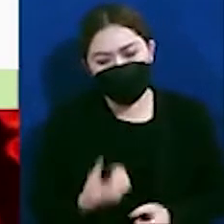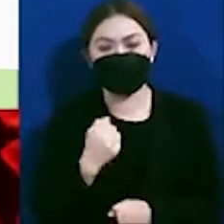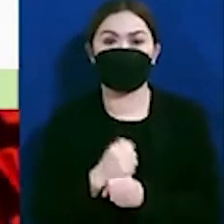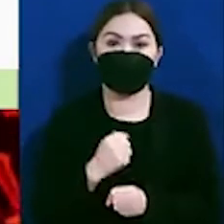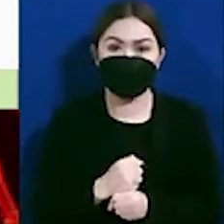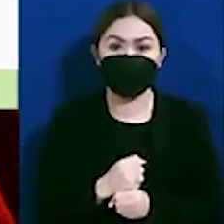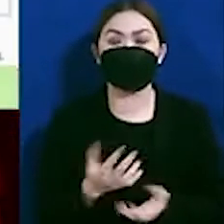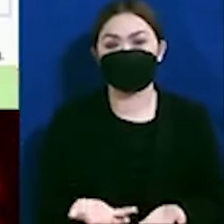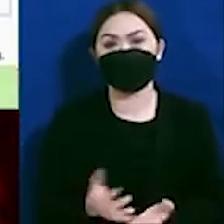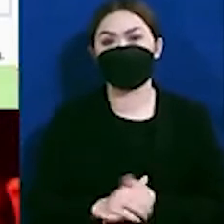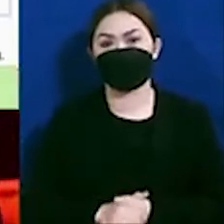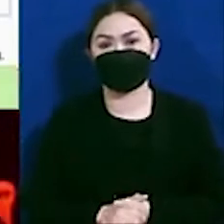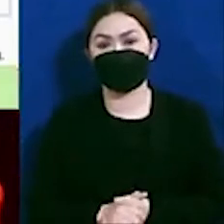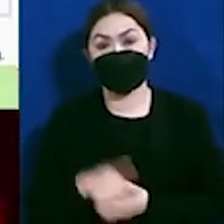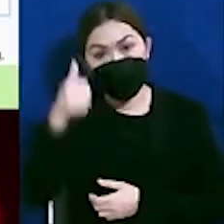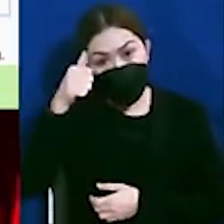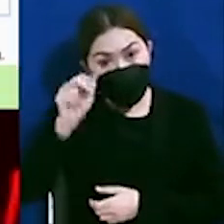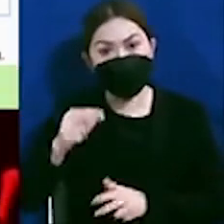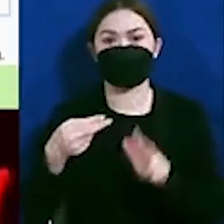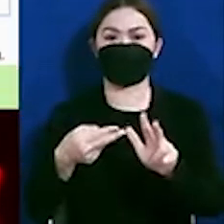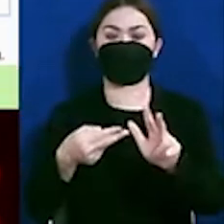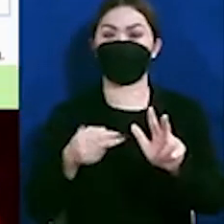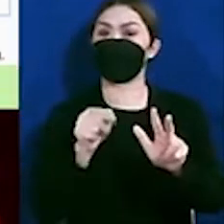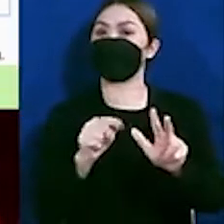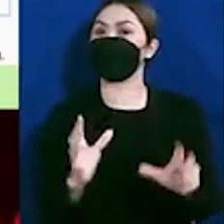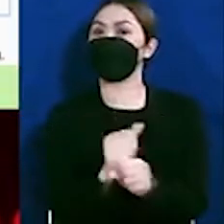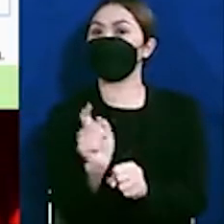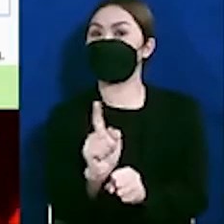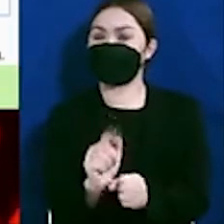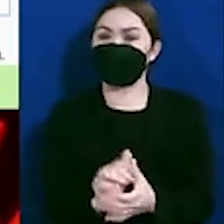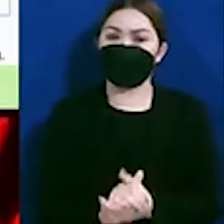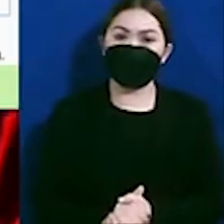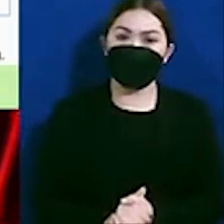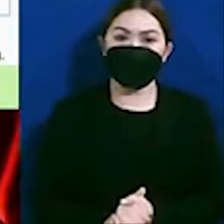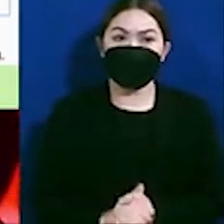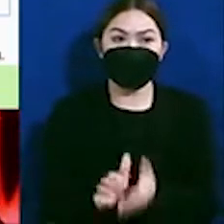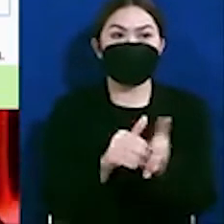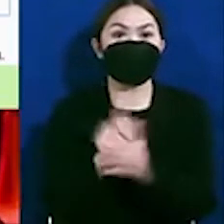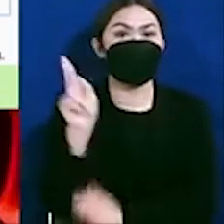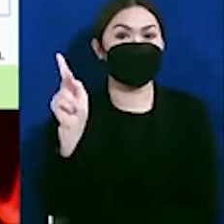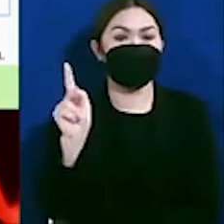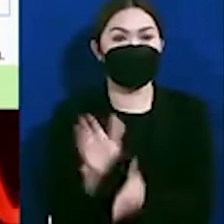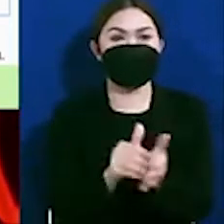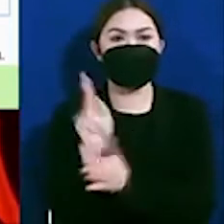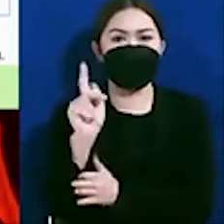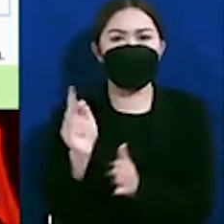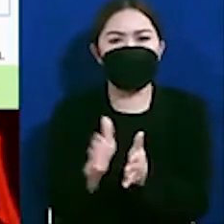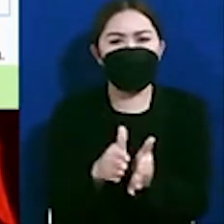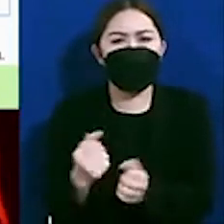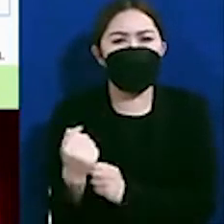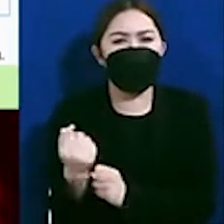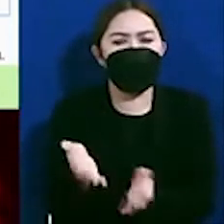ครับถามว่าในสามหมื่นนี่เป็นยังไงตรงนี้เรียนเพิ่มเติมนิดเดียวครับที่บอกสีเขียวกับสีเขียวอ่อนเนี่ยนะครับ